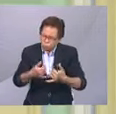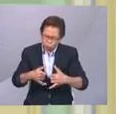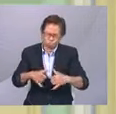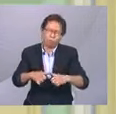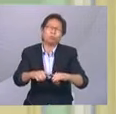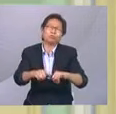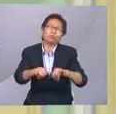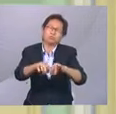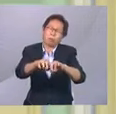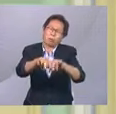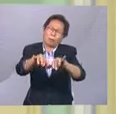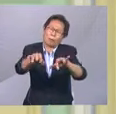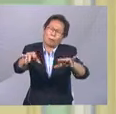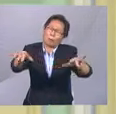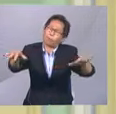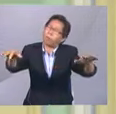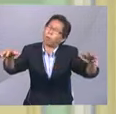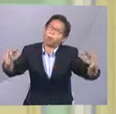berleluasa